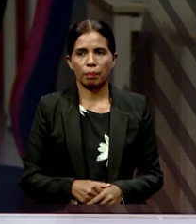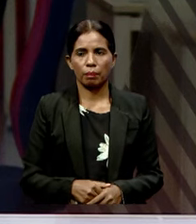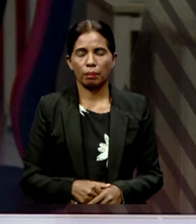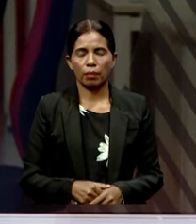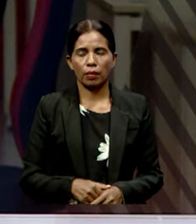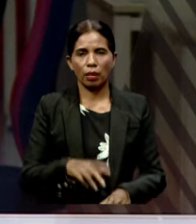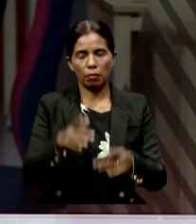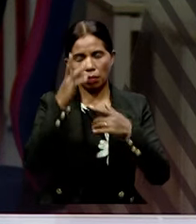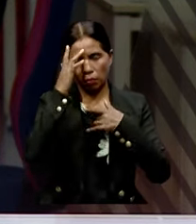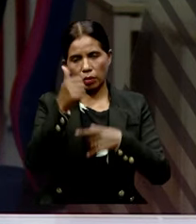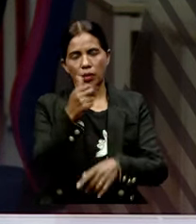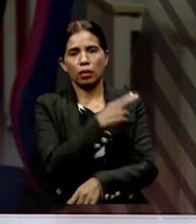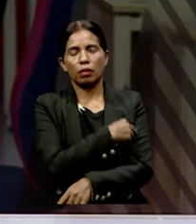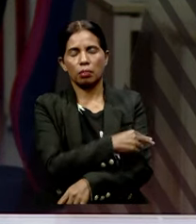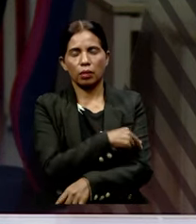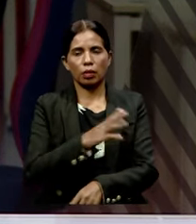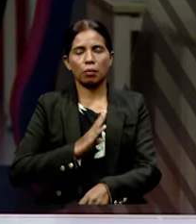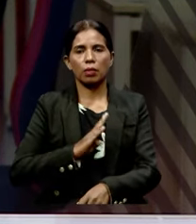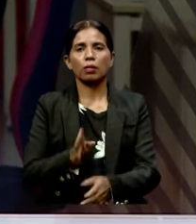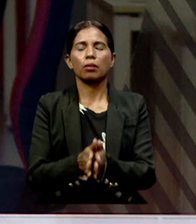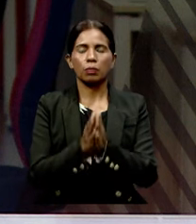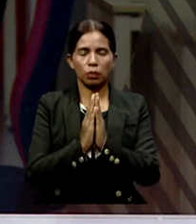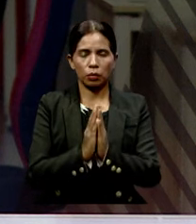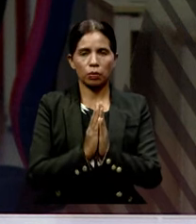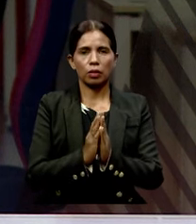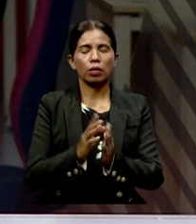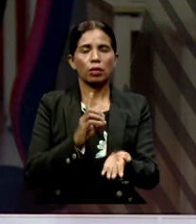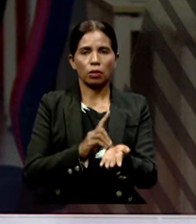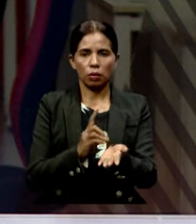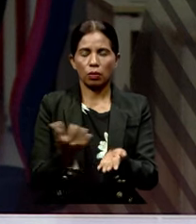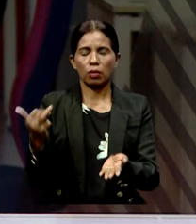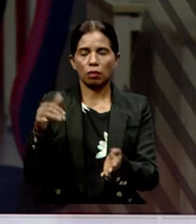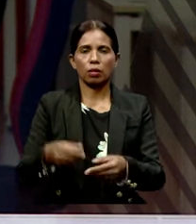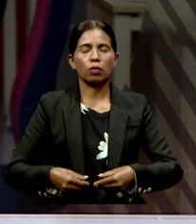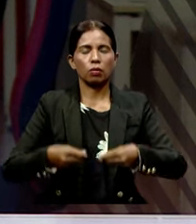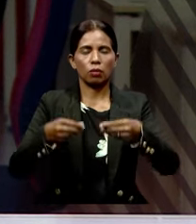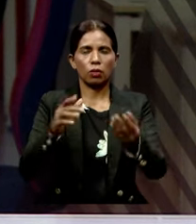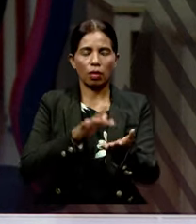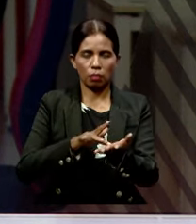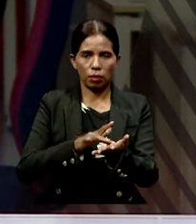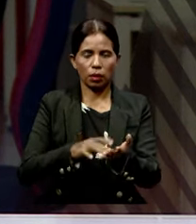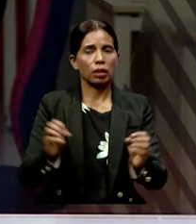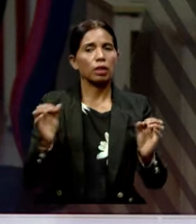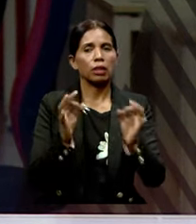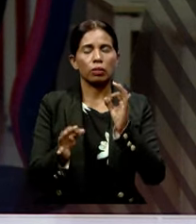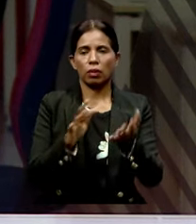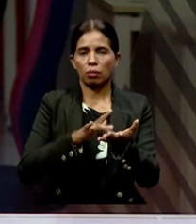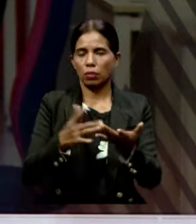Paciente balon ia clínica Bairupité exige pessoal saúde atu foi moro mas que stock la ia.